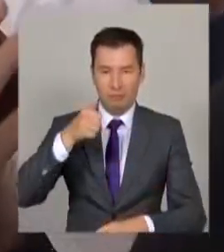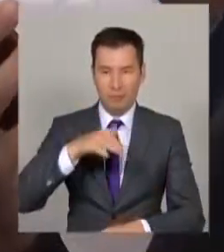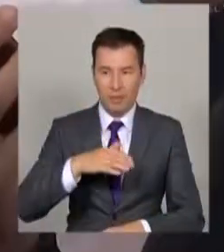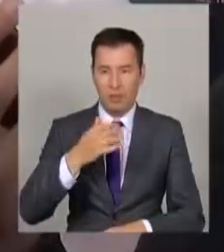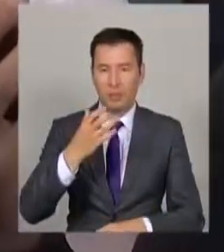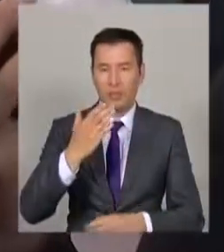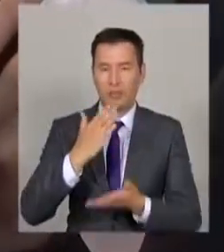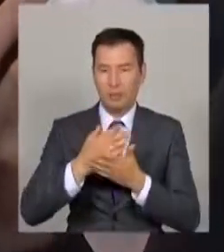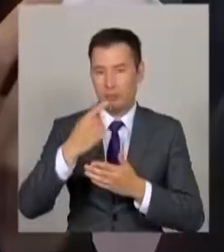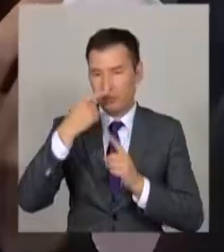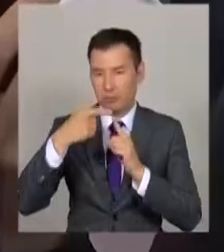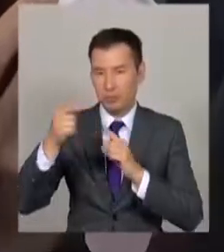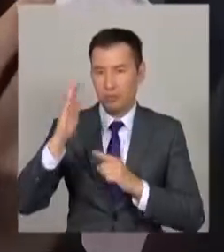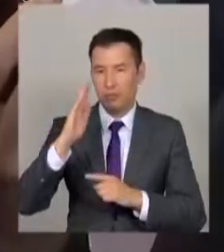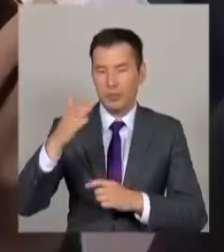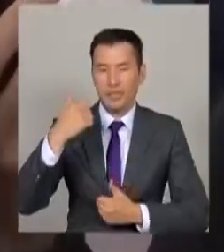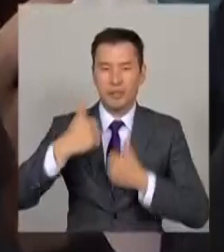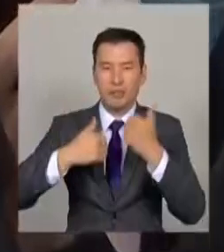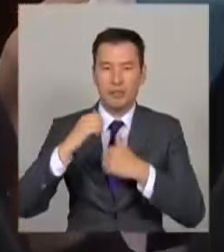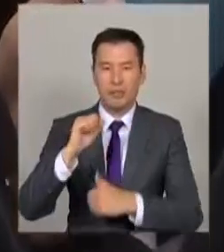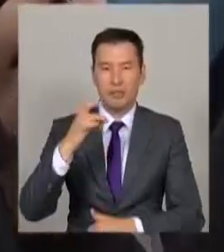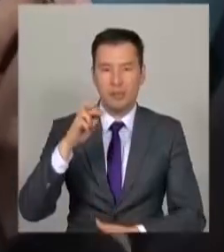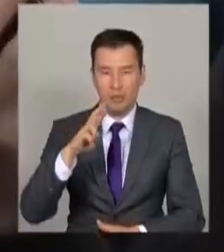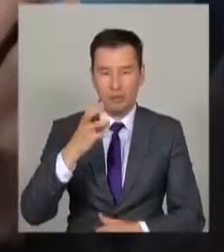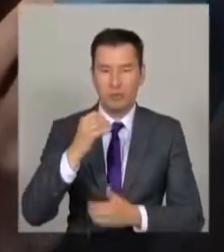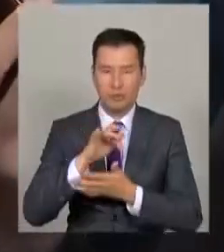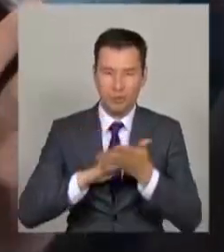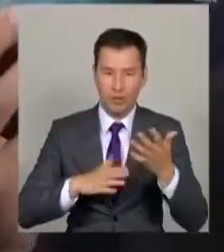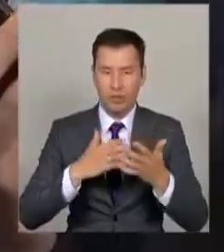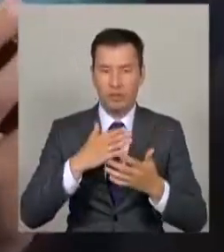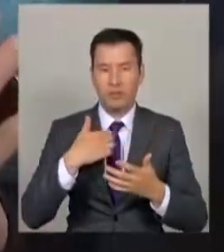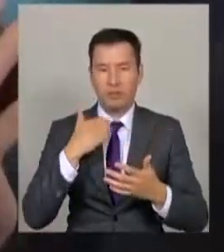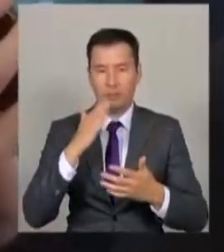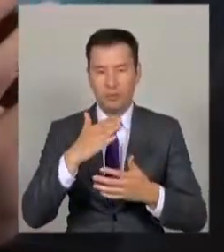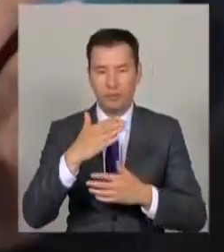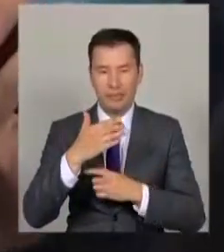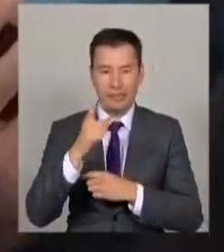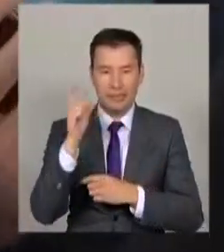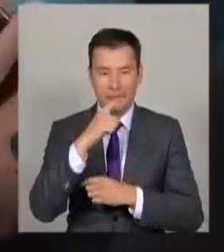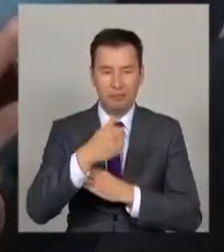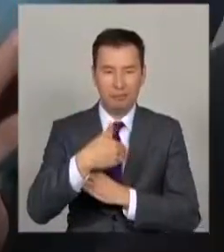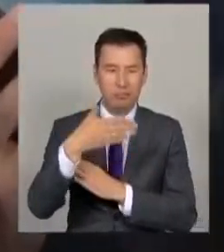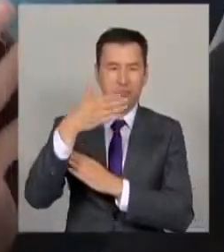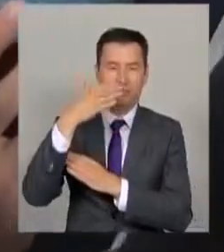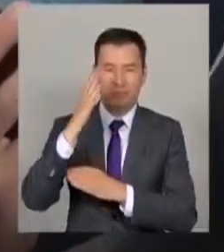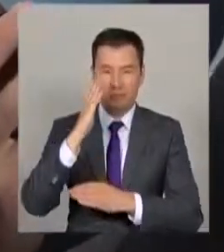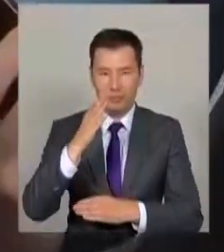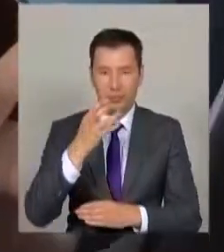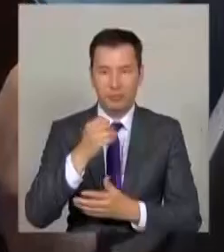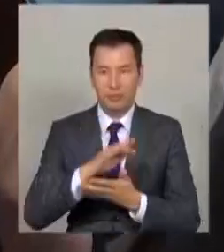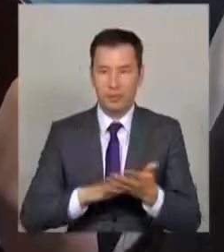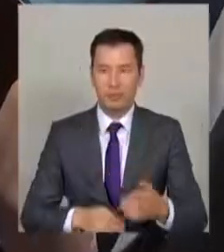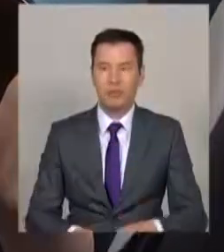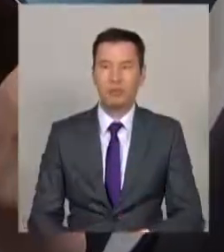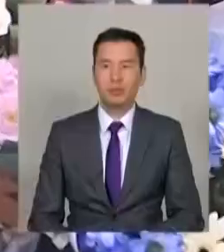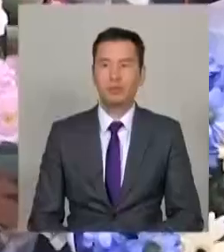бар. Алла қаласа, елдің абыройын асақтап, көк туды желге көкке көтереміз деп